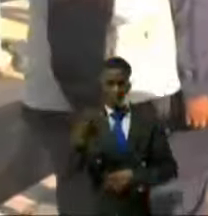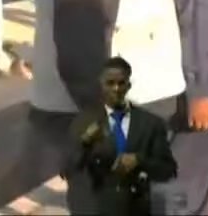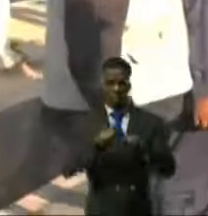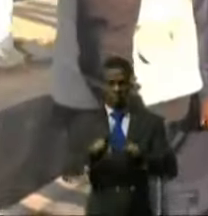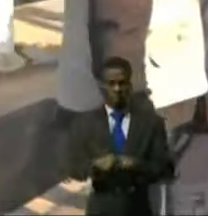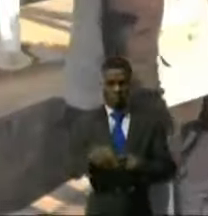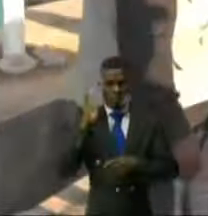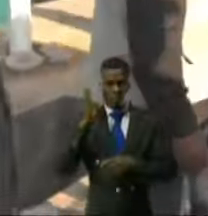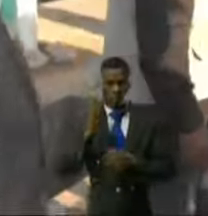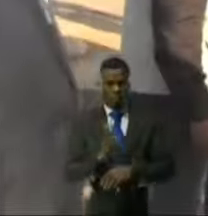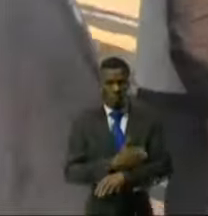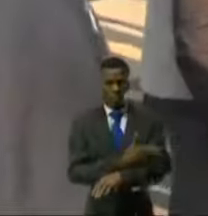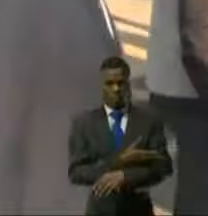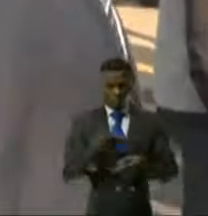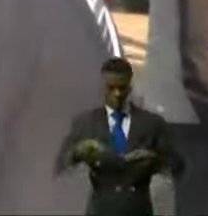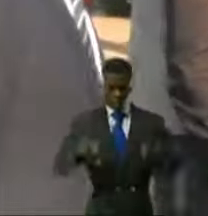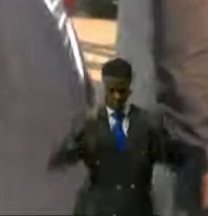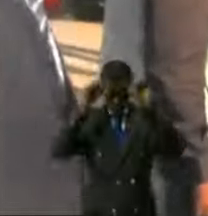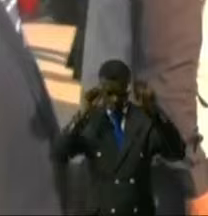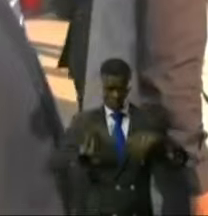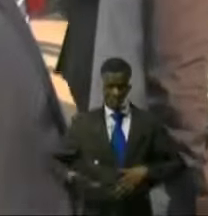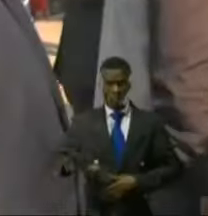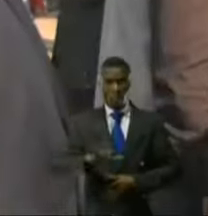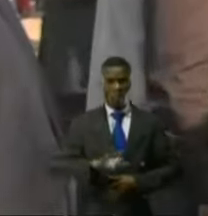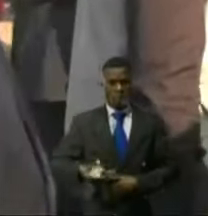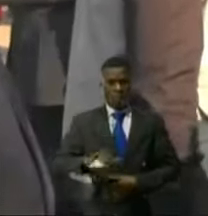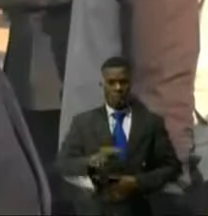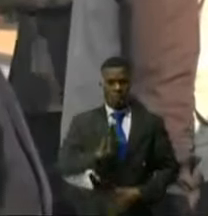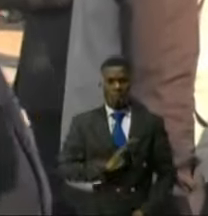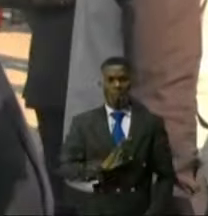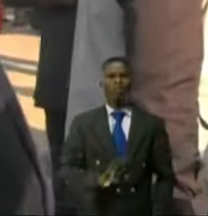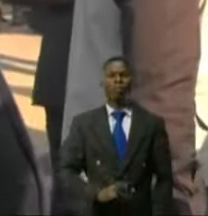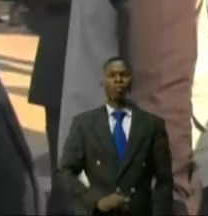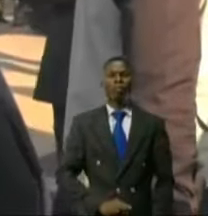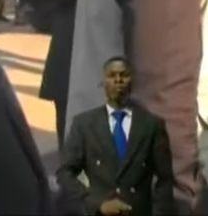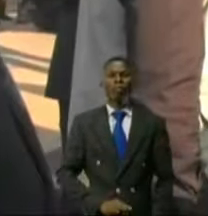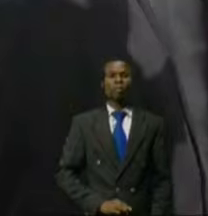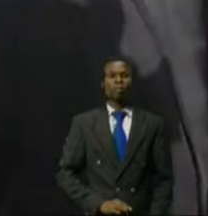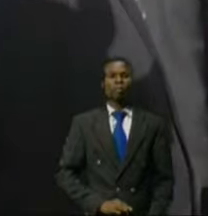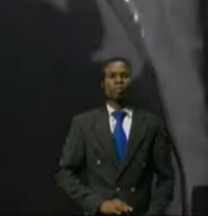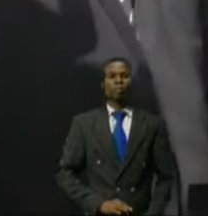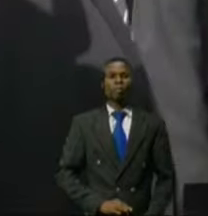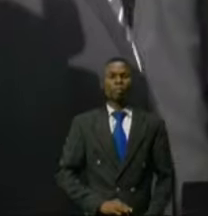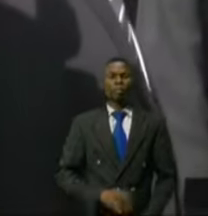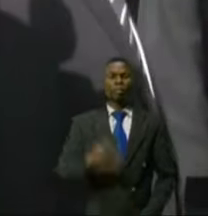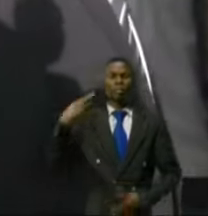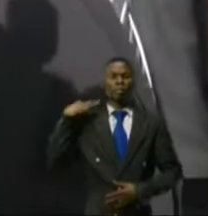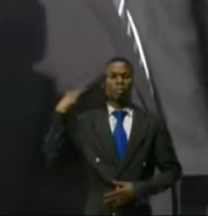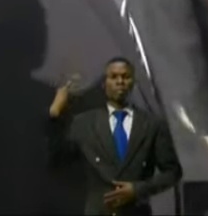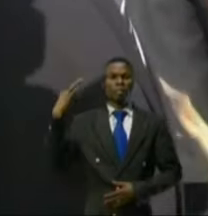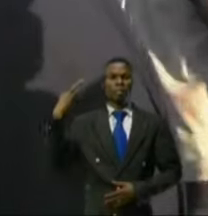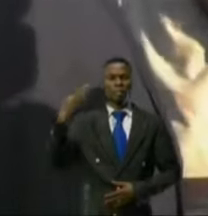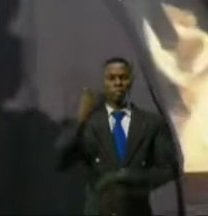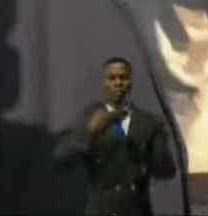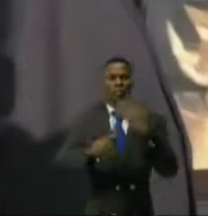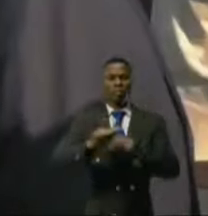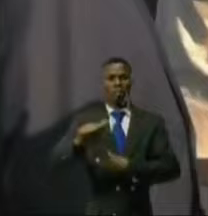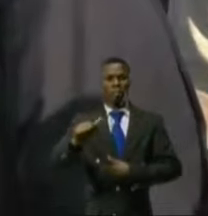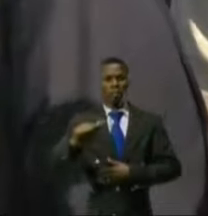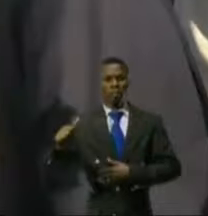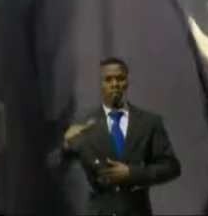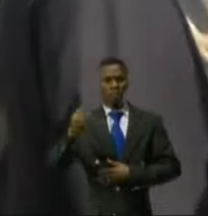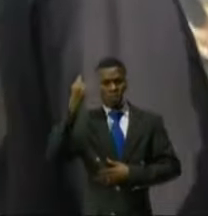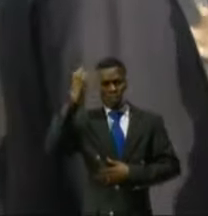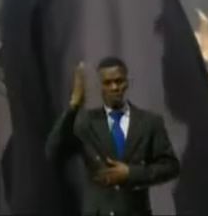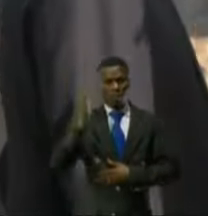d'ouvrage à accélérer pour permettre au président de la République, Félix Antoine Tshisekedi Tshilombo, candidat à sa propre succession et